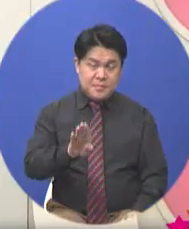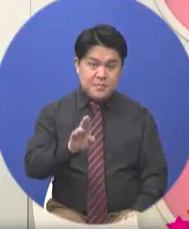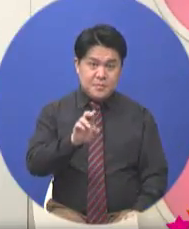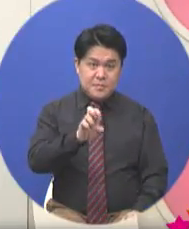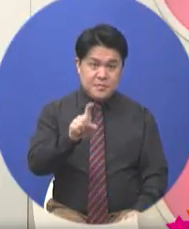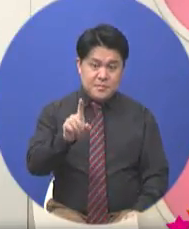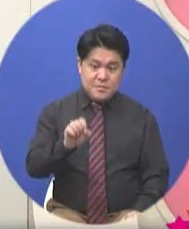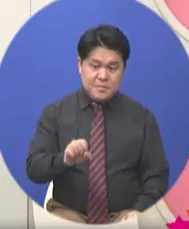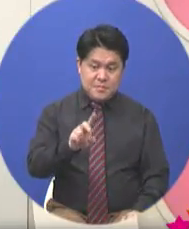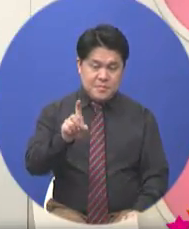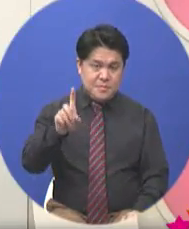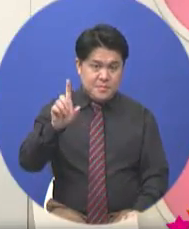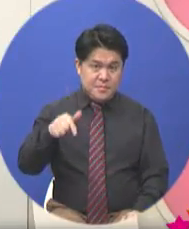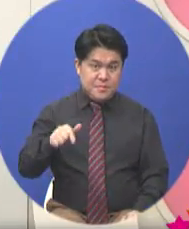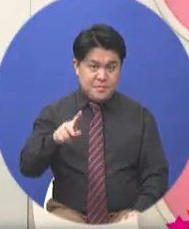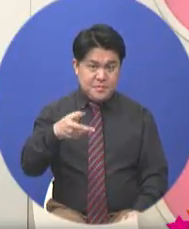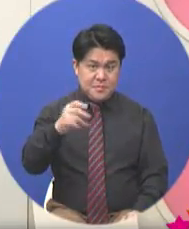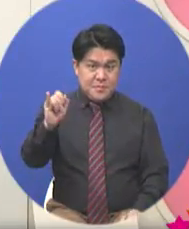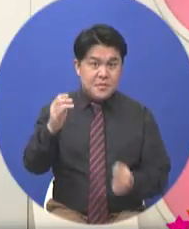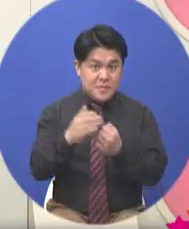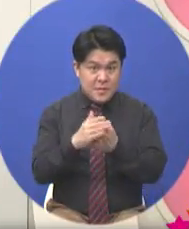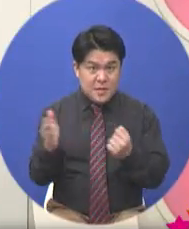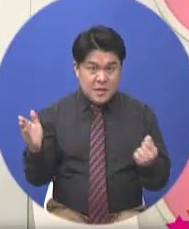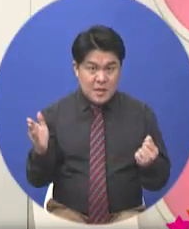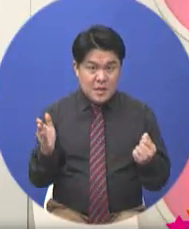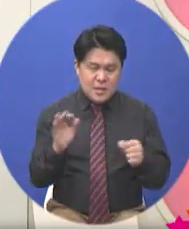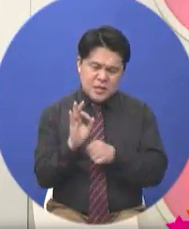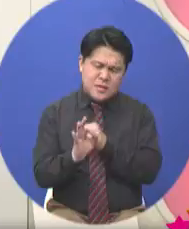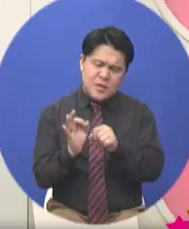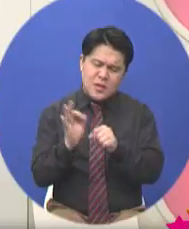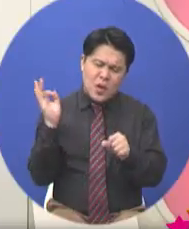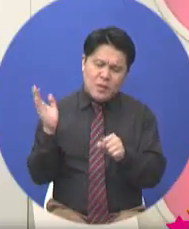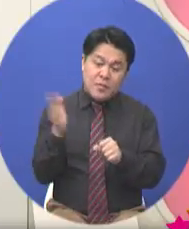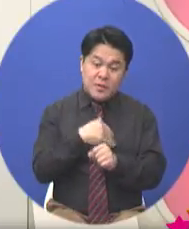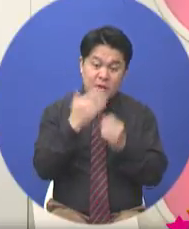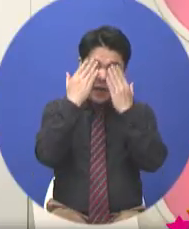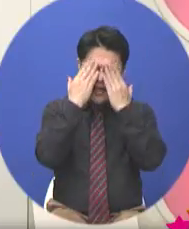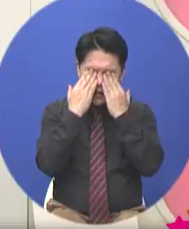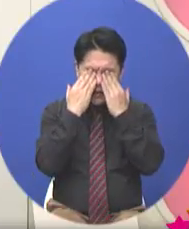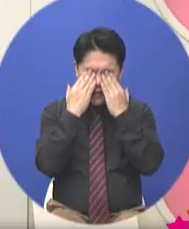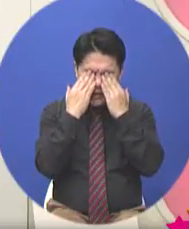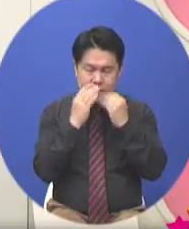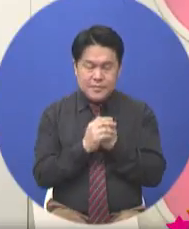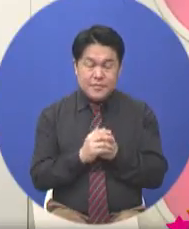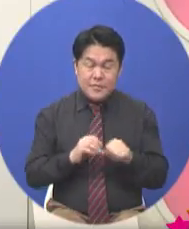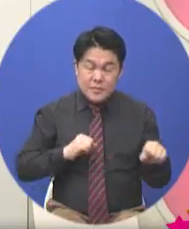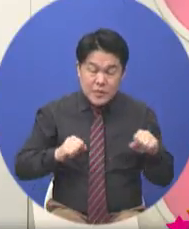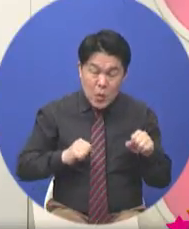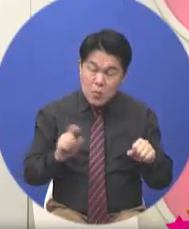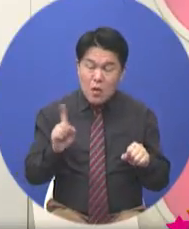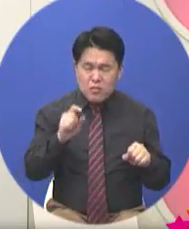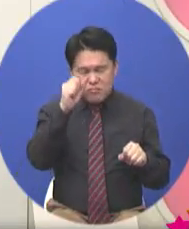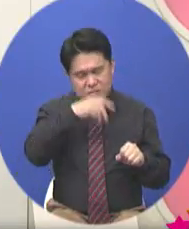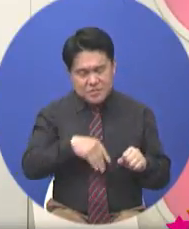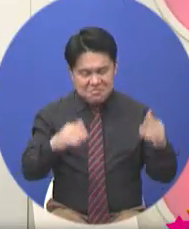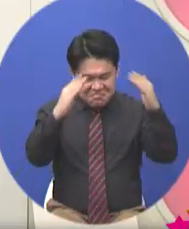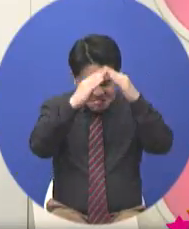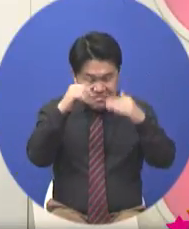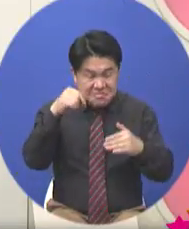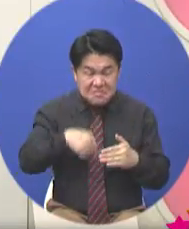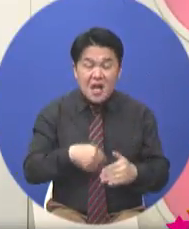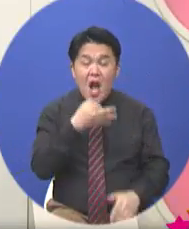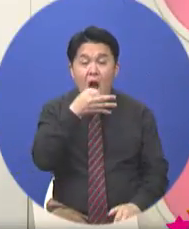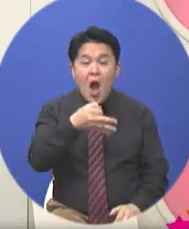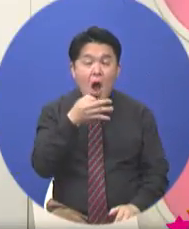망막 때문에 한 10년 정도 됐습니다. 어머나. 아. 예. 뭐 특별히 하는 일은 없고 집에서 이제 저도